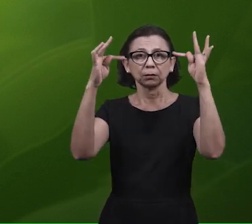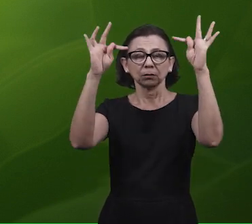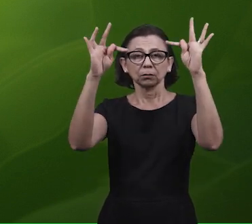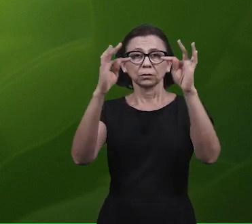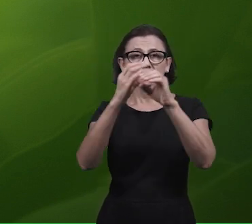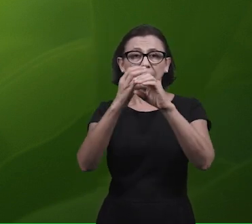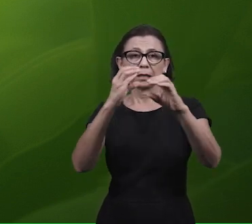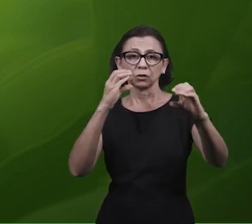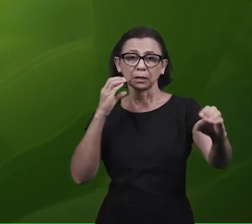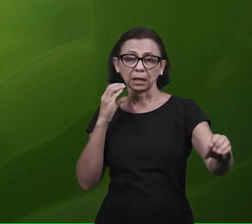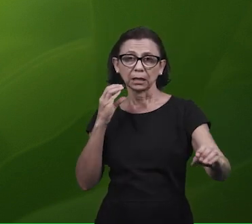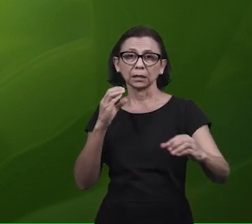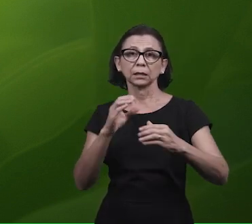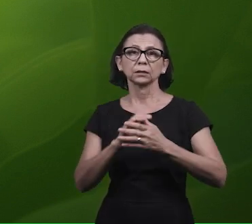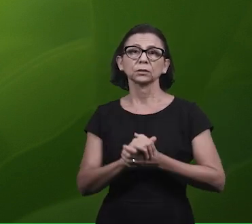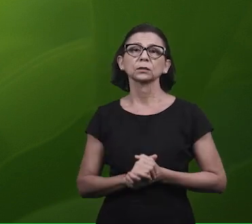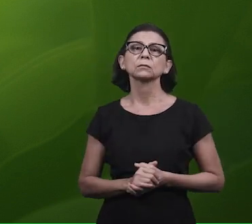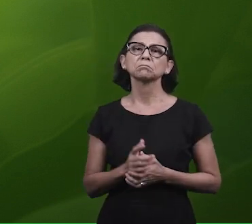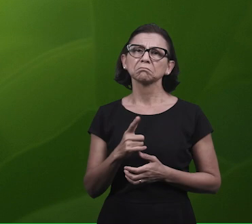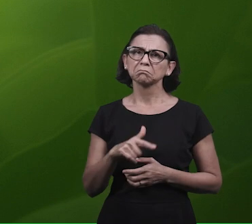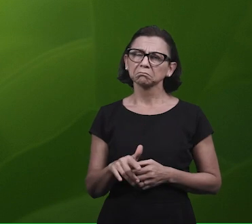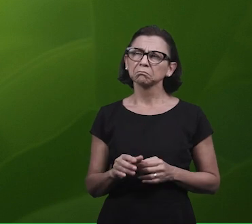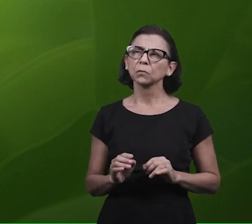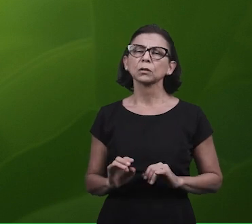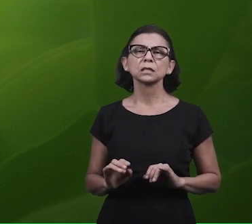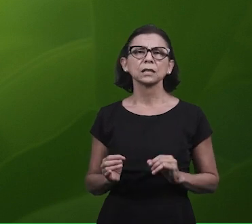importants pour utiliser la technologie,